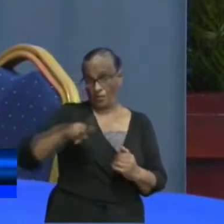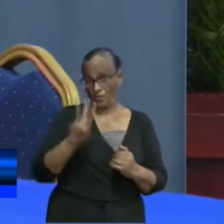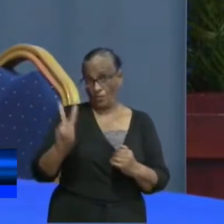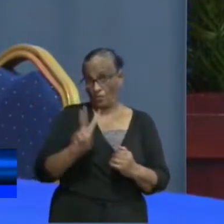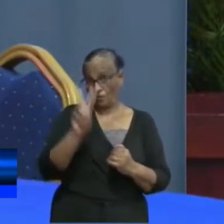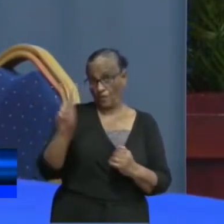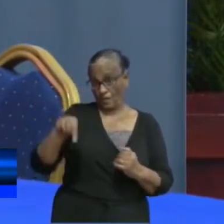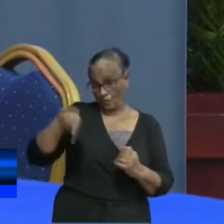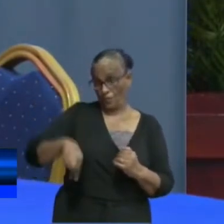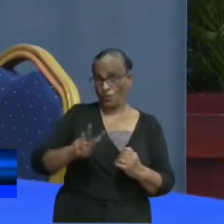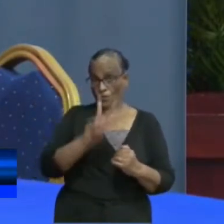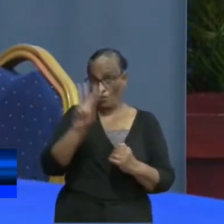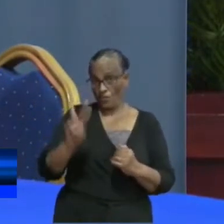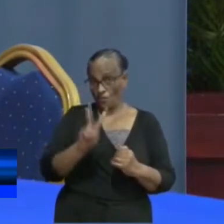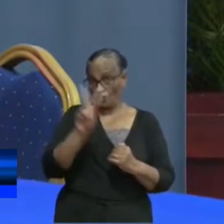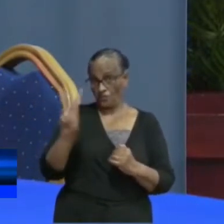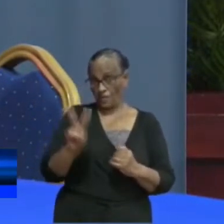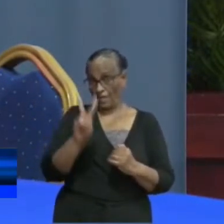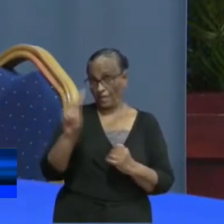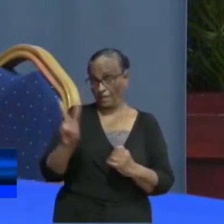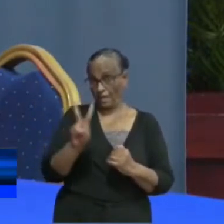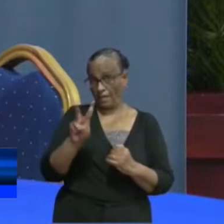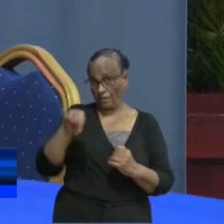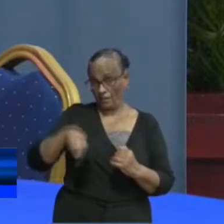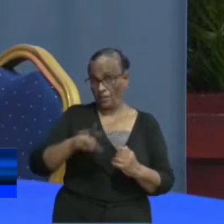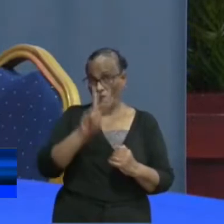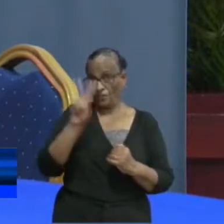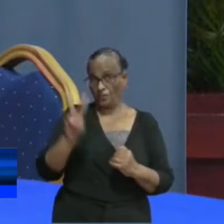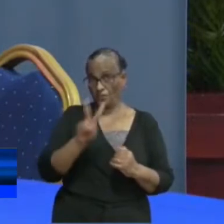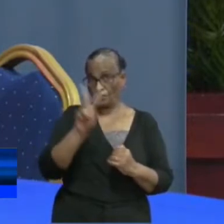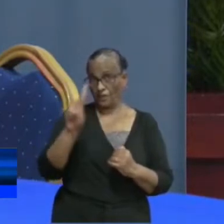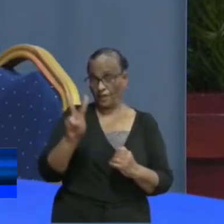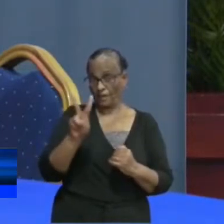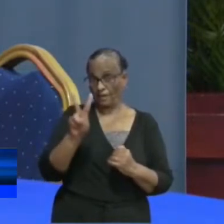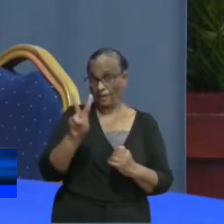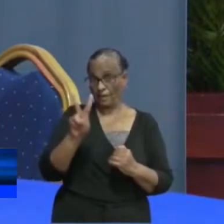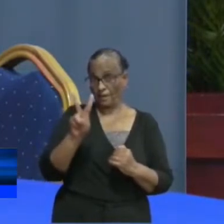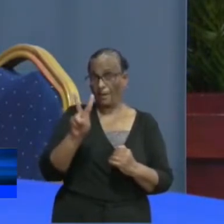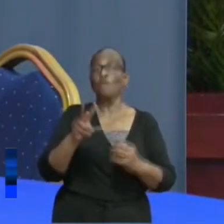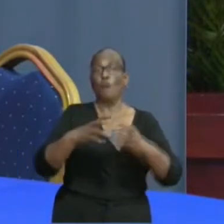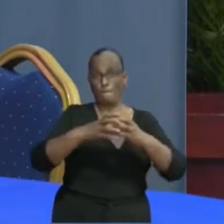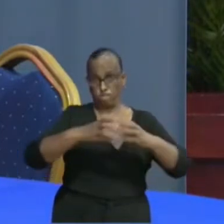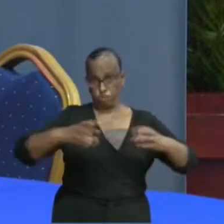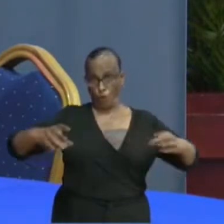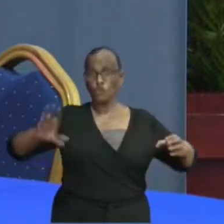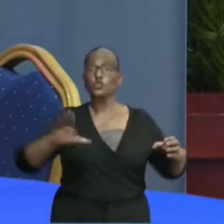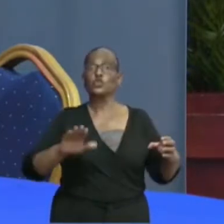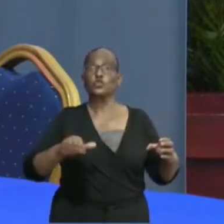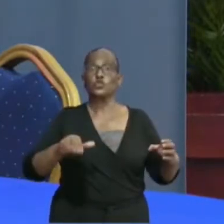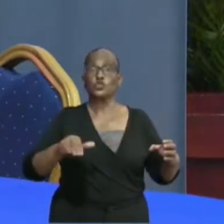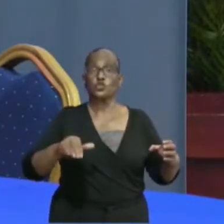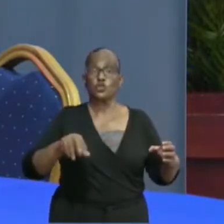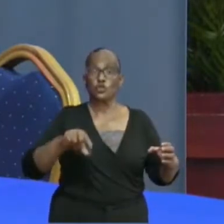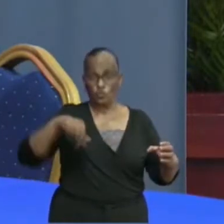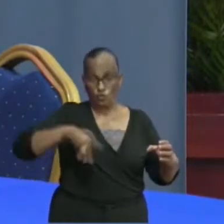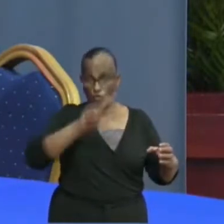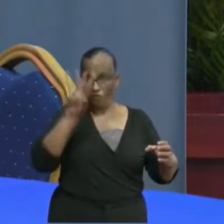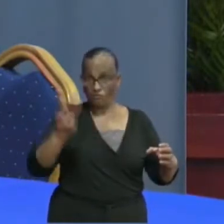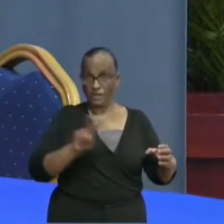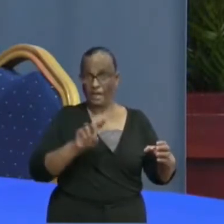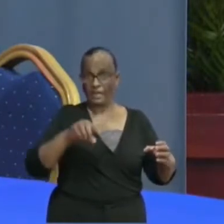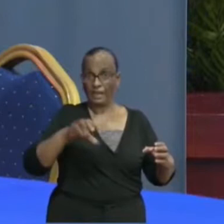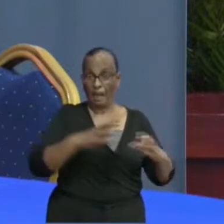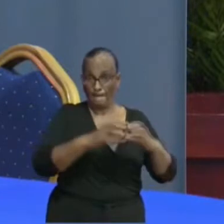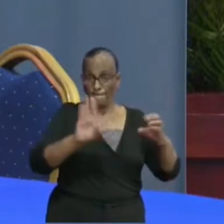gesprek voeren met vertegenwoordigers uit onze transportsector. We gaan dus ook met ze praten. We